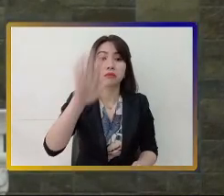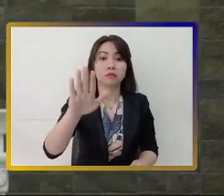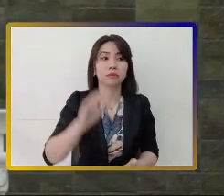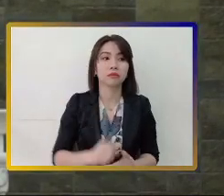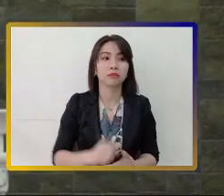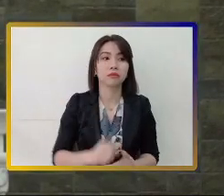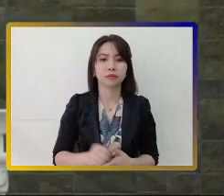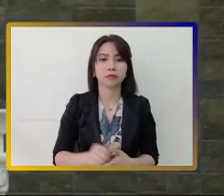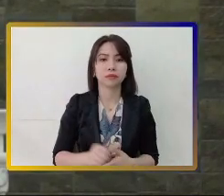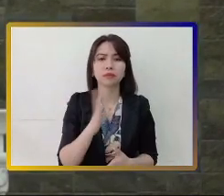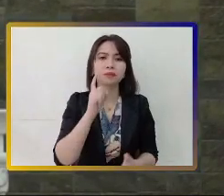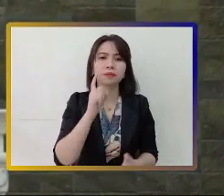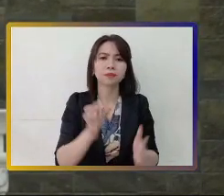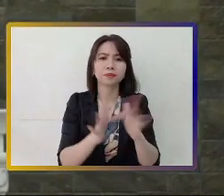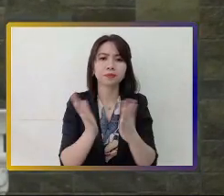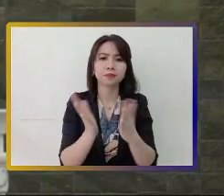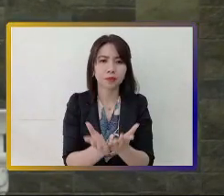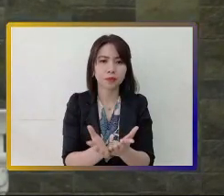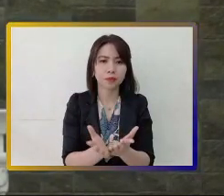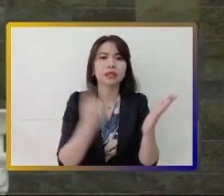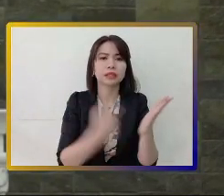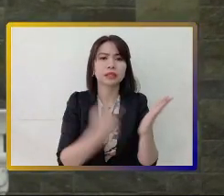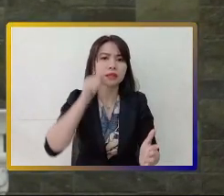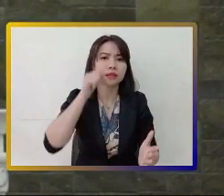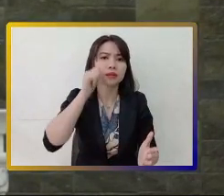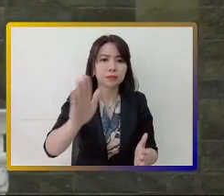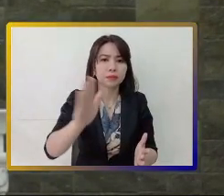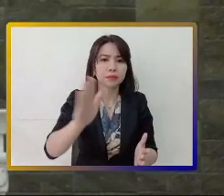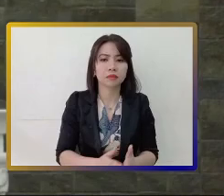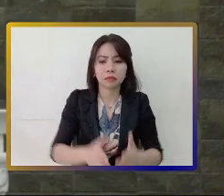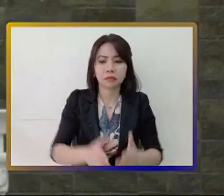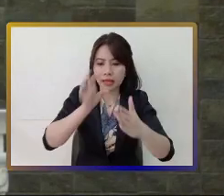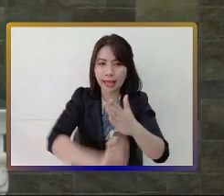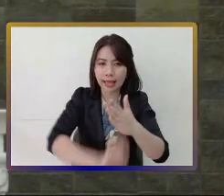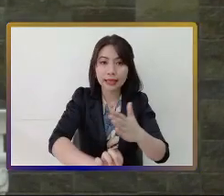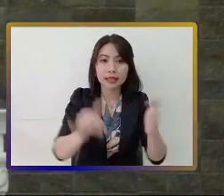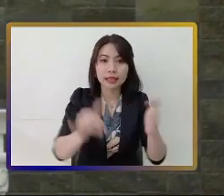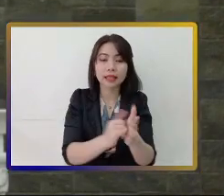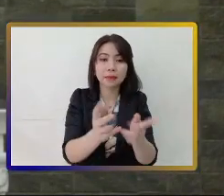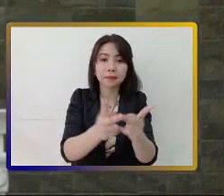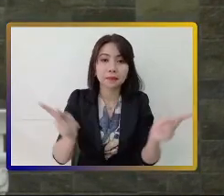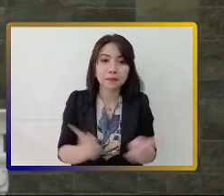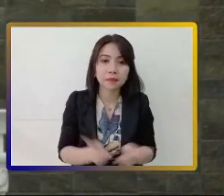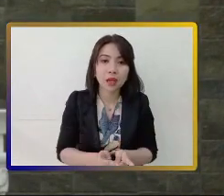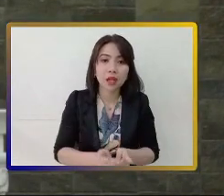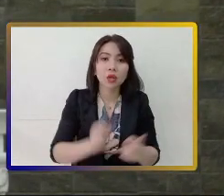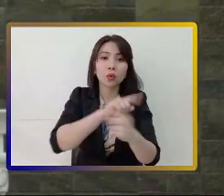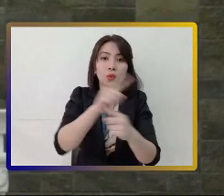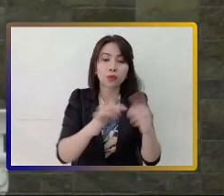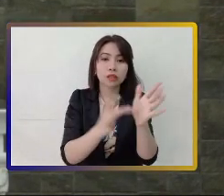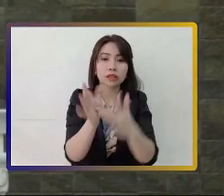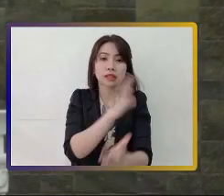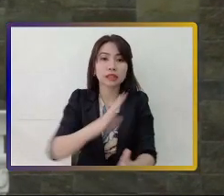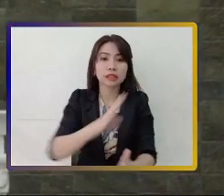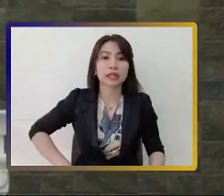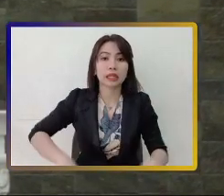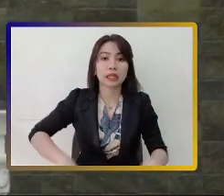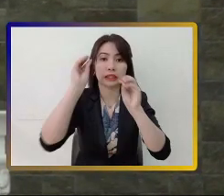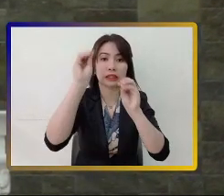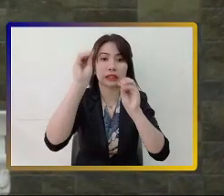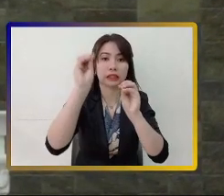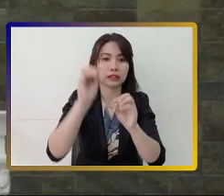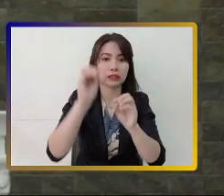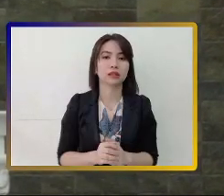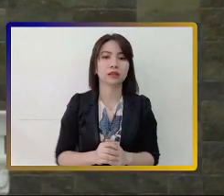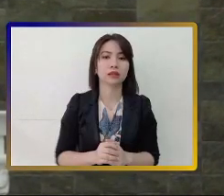And the Bible says, ang babae pong ito ay pumasok sa synagogue habang nagtuturo ang Panginoon.